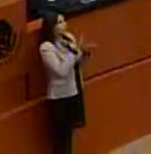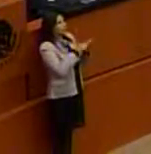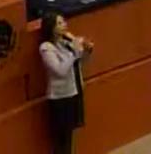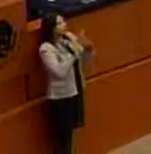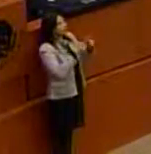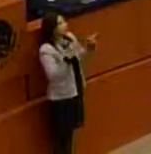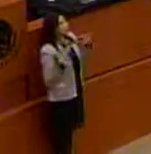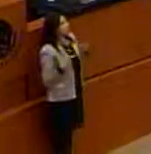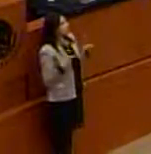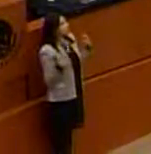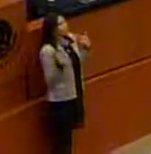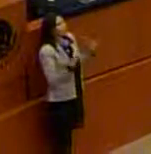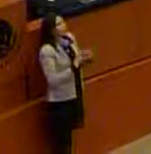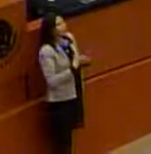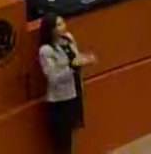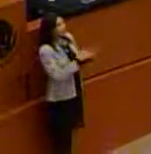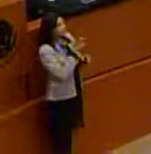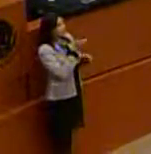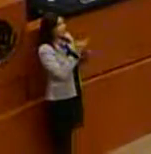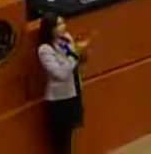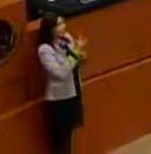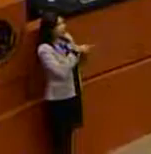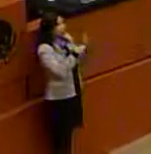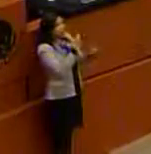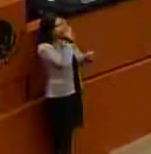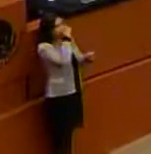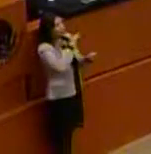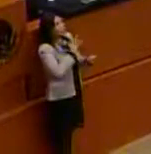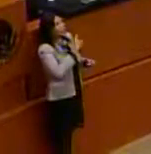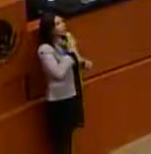professeurs sont là avant tout pour répondre aux demandes des élèves, non pour leur imposer un